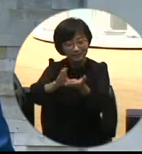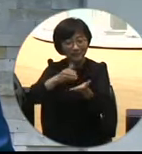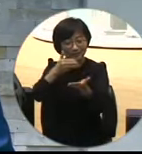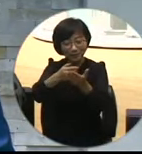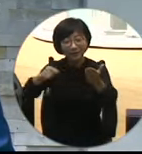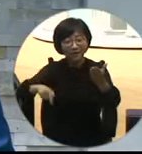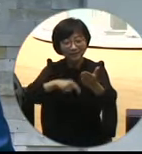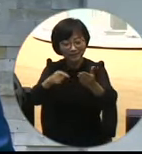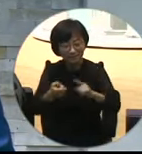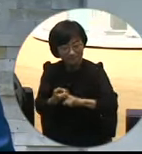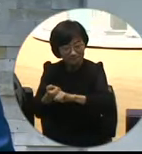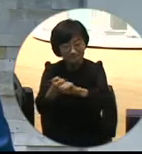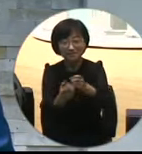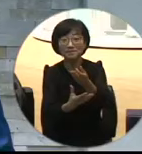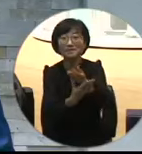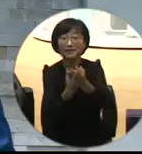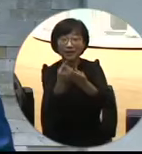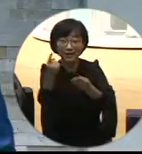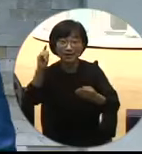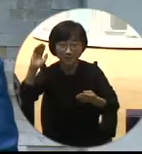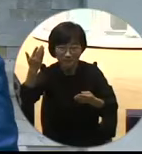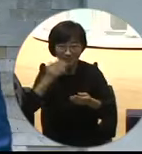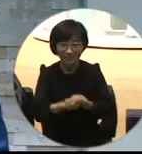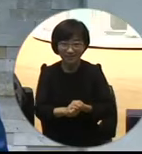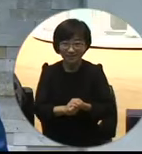성도들은 여기는